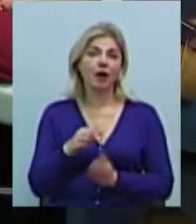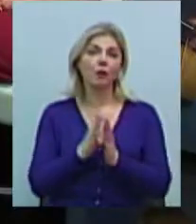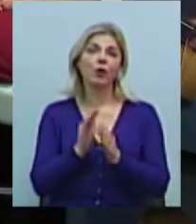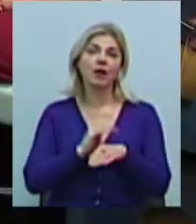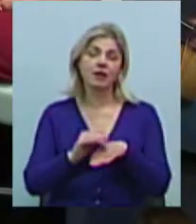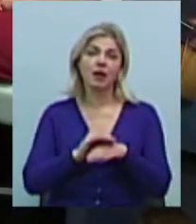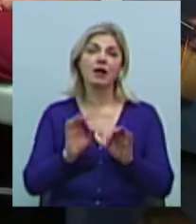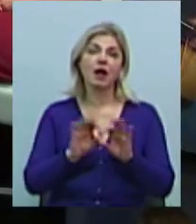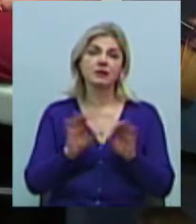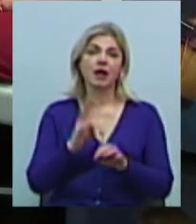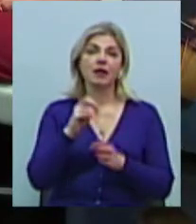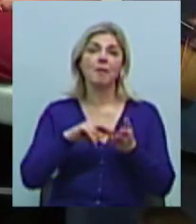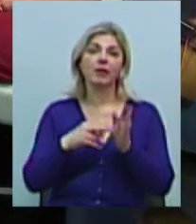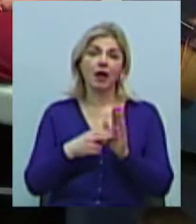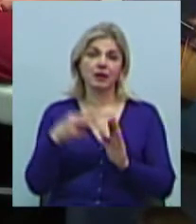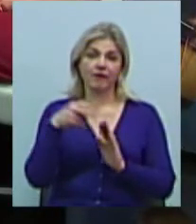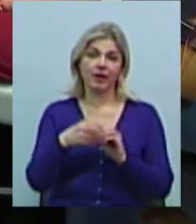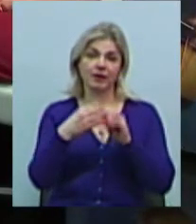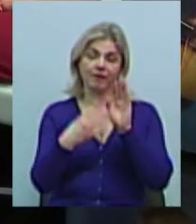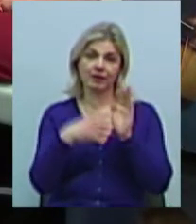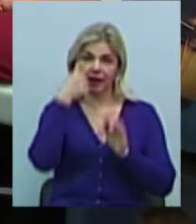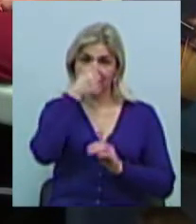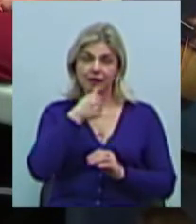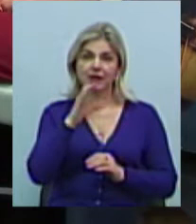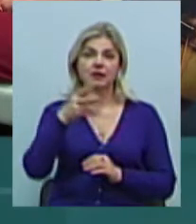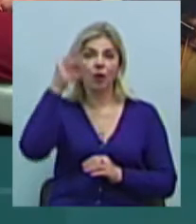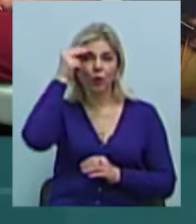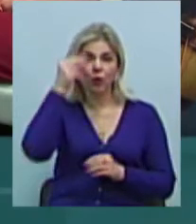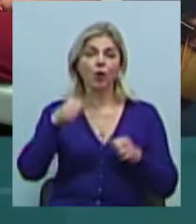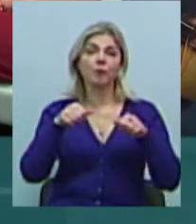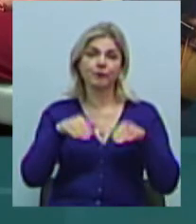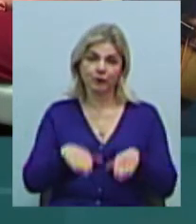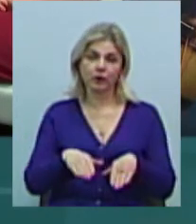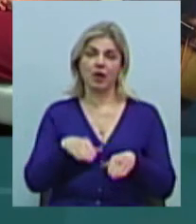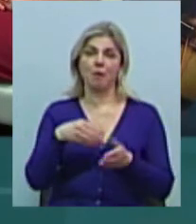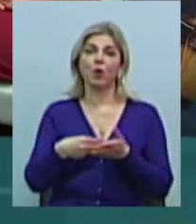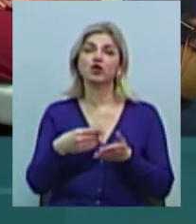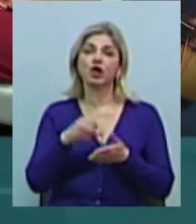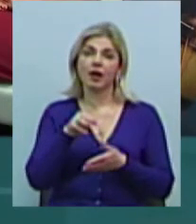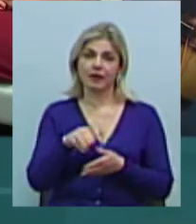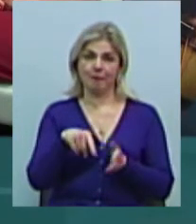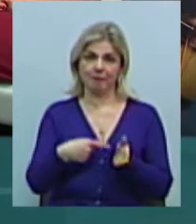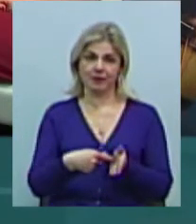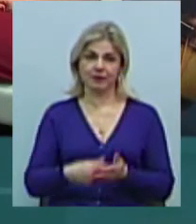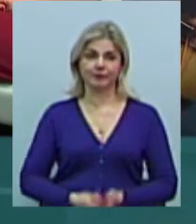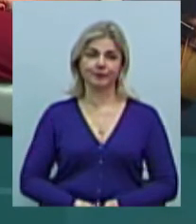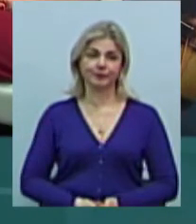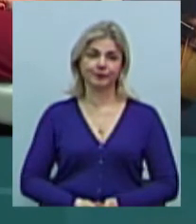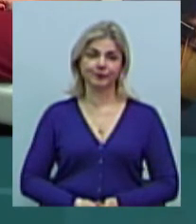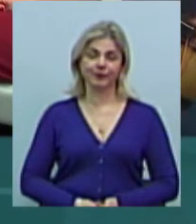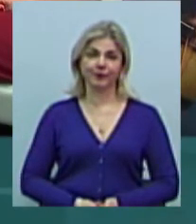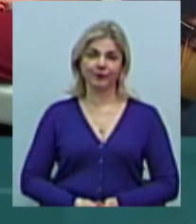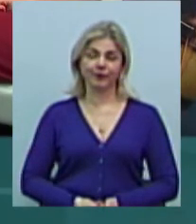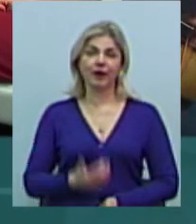розкажіть про плани на 2019 рік з урахуванням прийнятого бюджету міста. Ну, я хочу